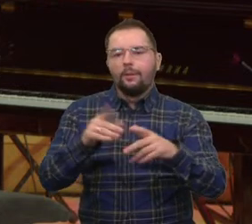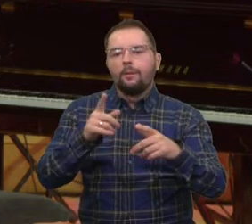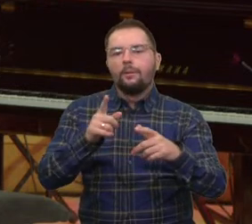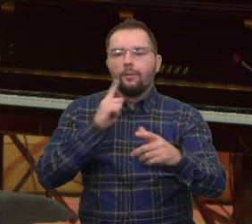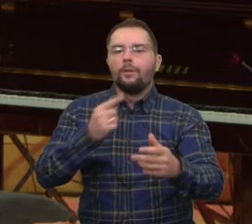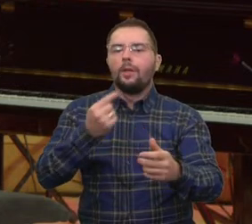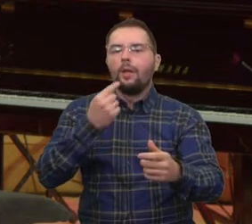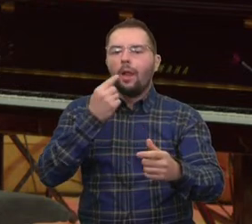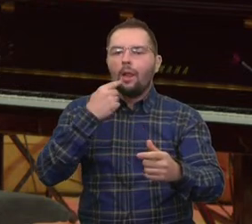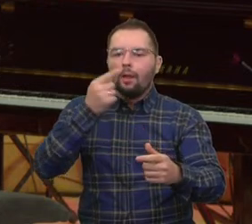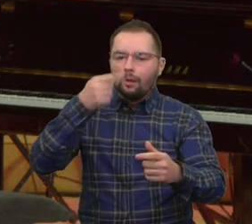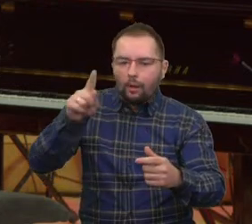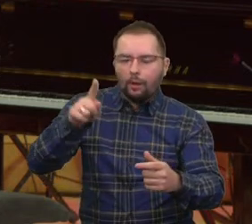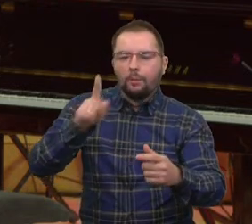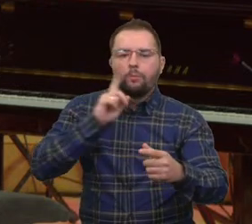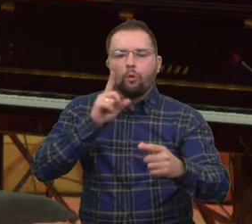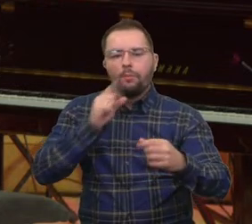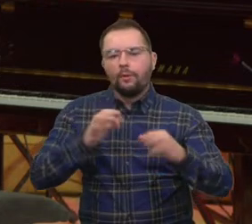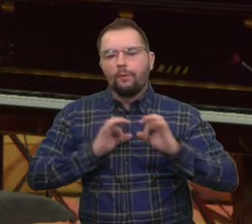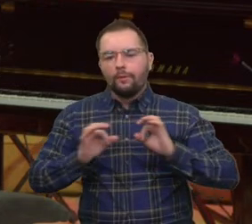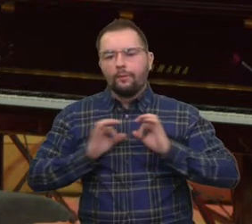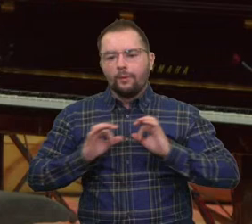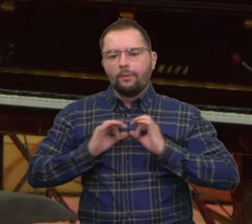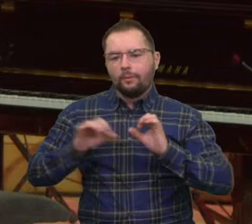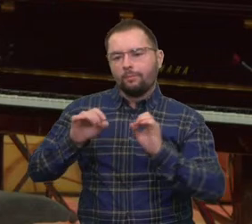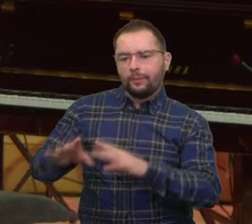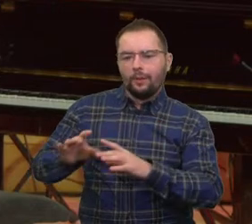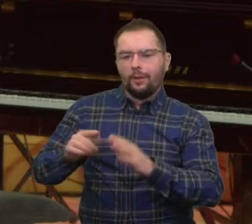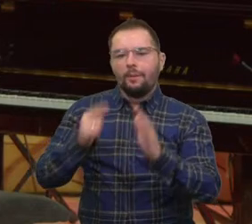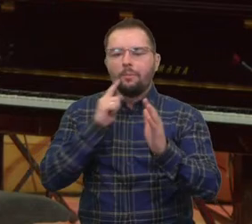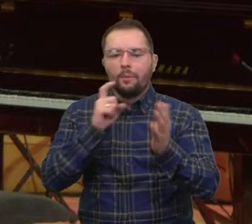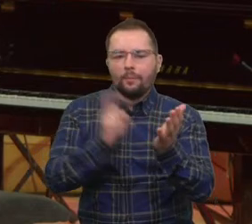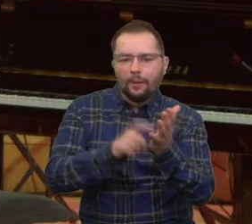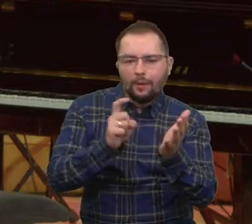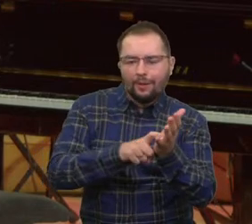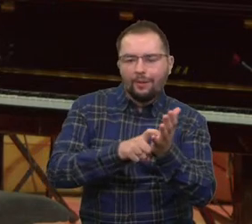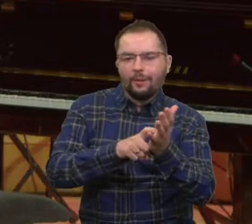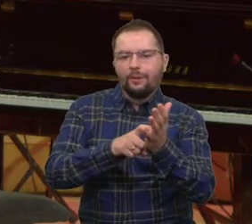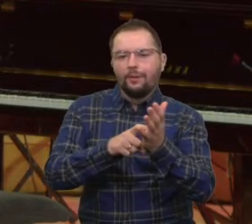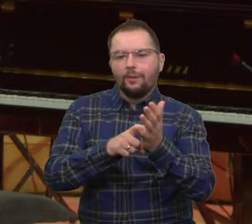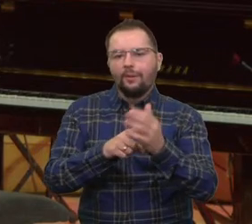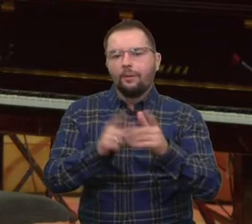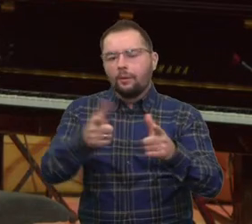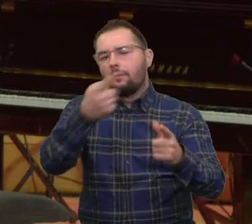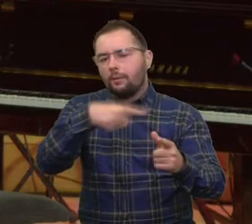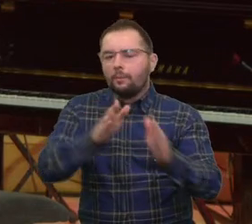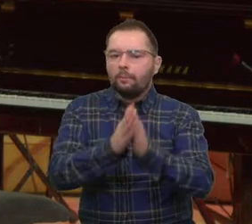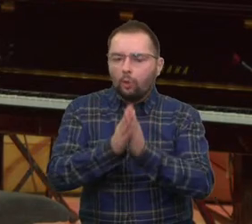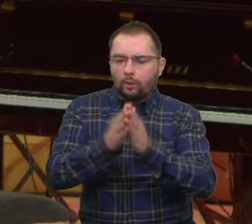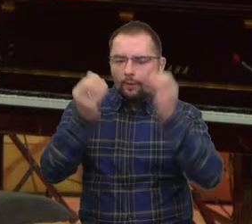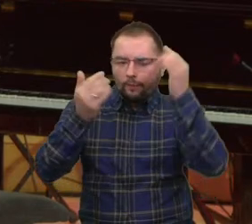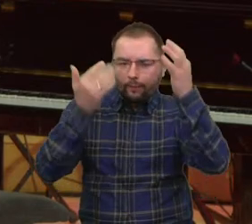dokonali pozbywania się własnych kompetencji. Proszę Państwa, proszę sobie wyobrazić,